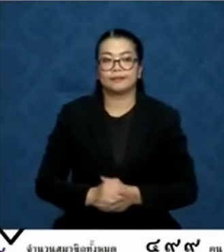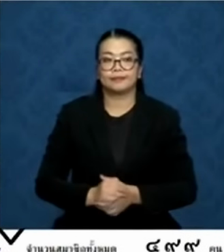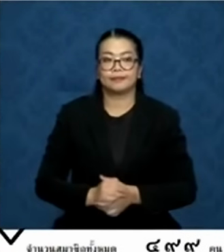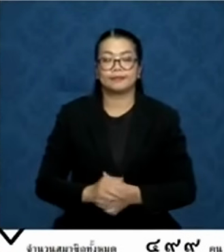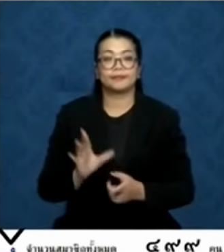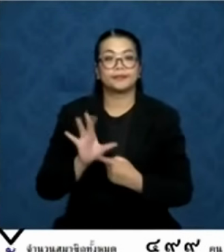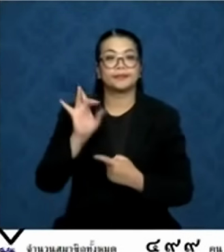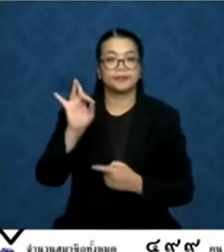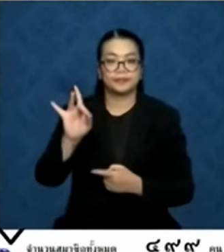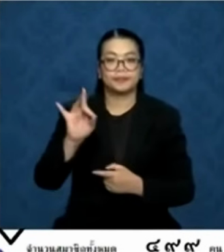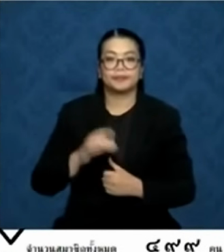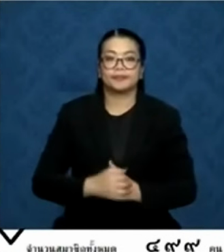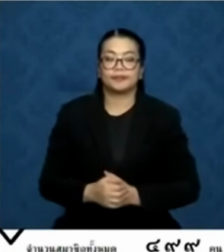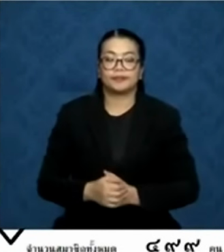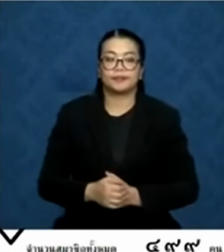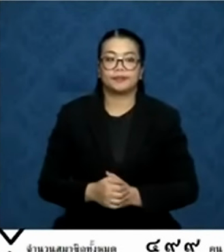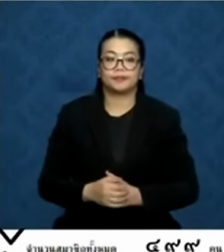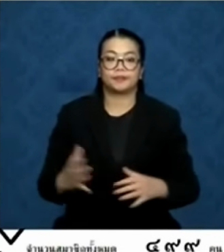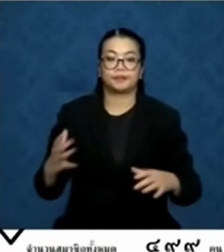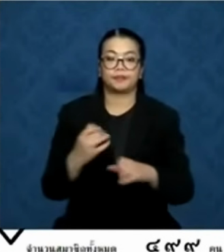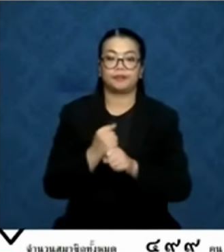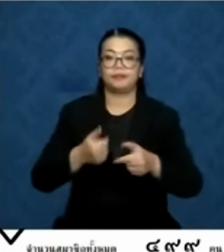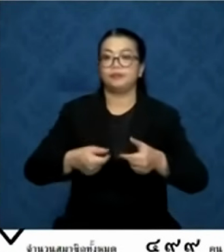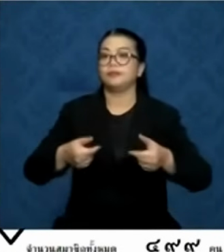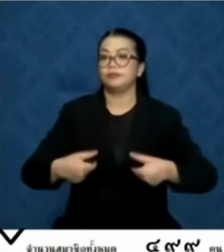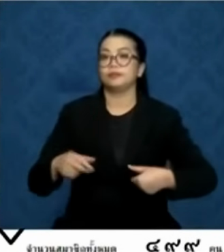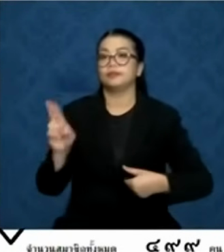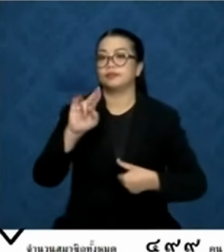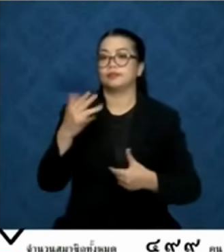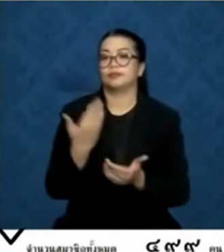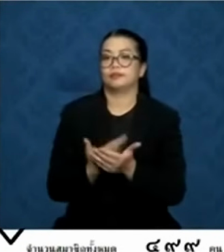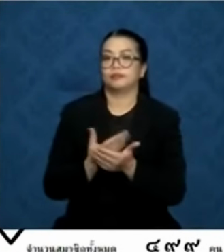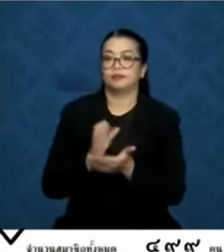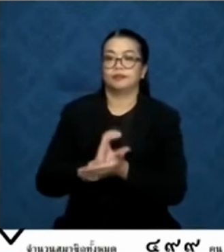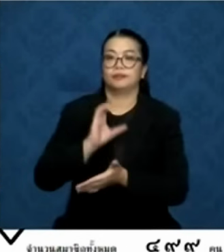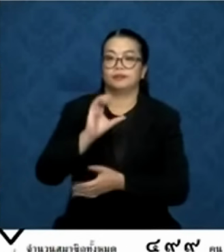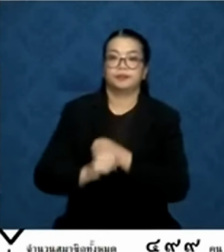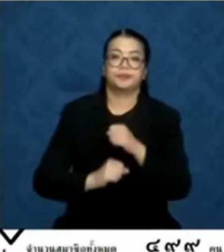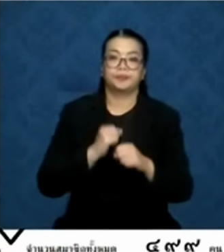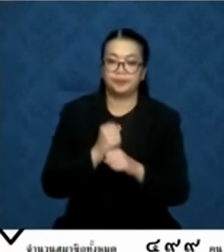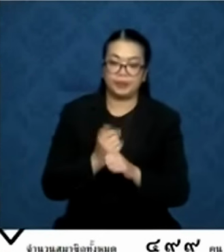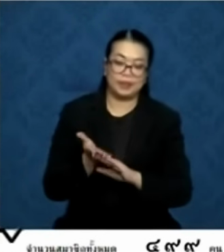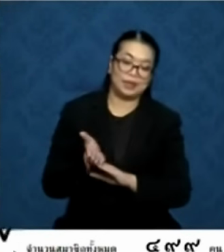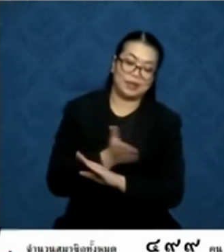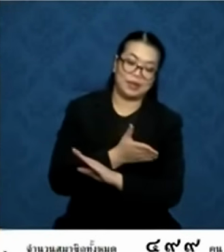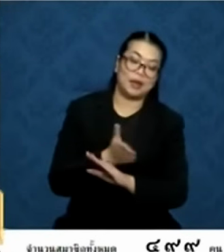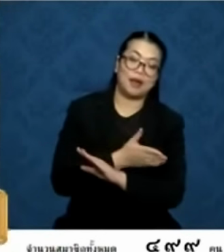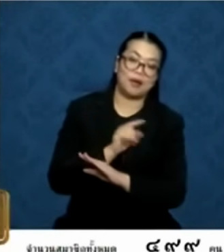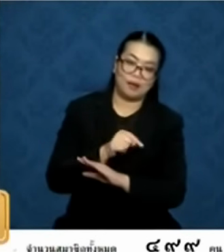ข้อที่8ผลการดำเนินงานและการใช้จ่ายงบประมาณของปีงบประมาณที่ล่วงมาแล้ว